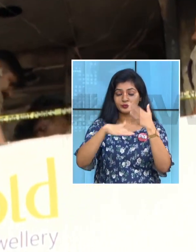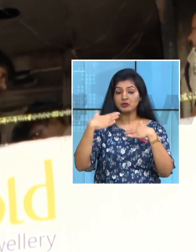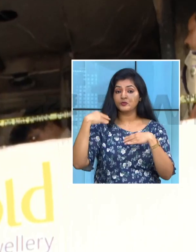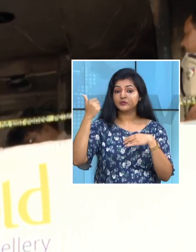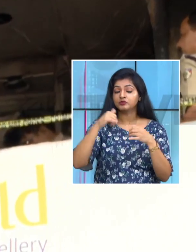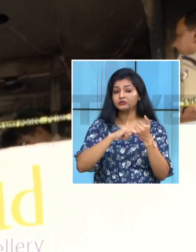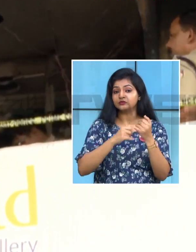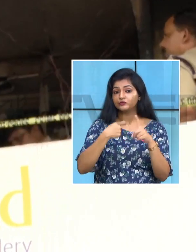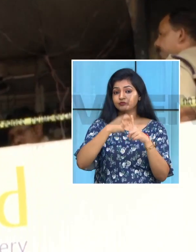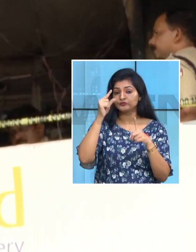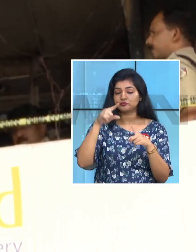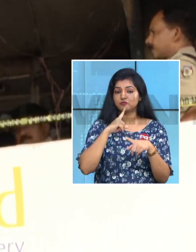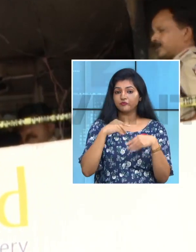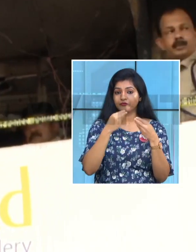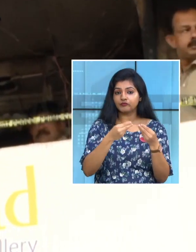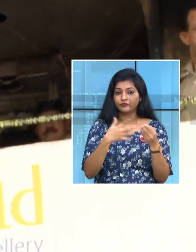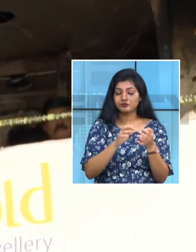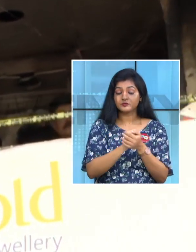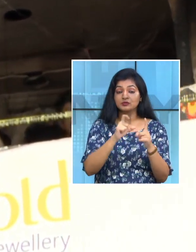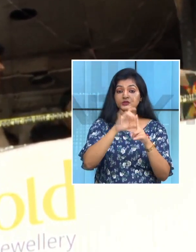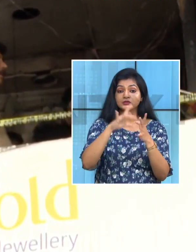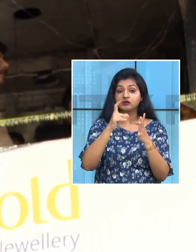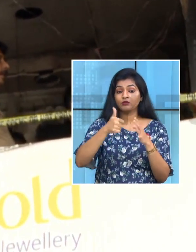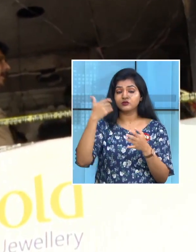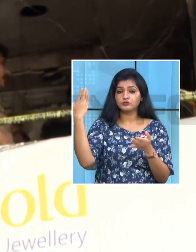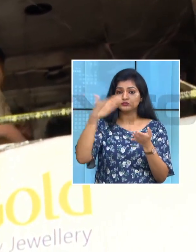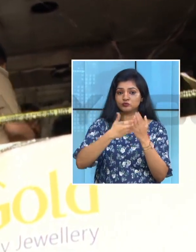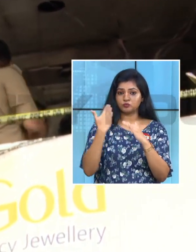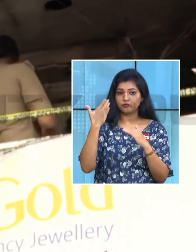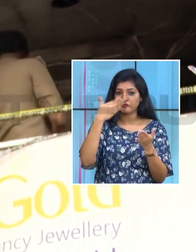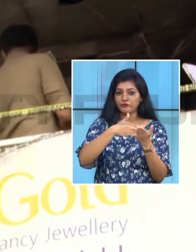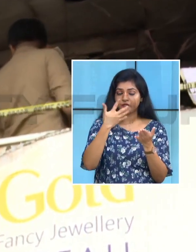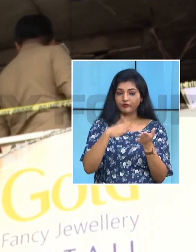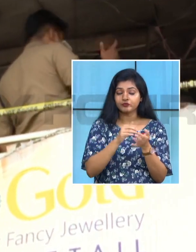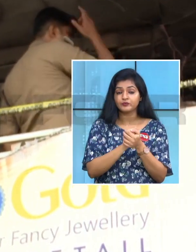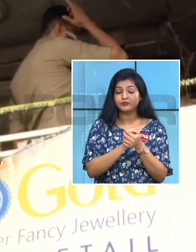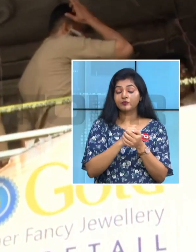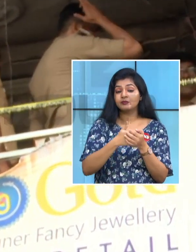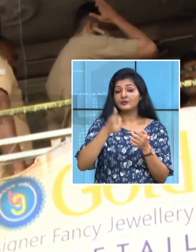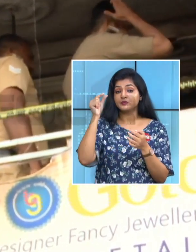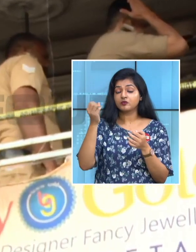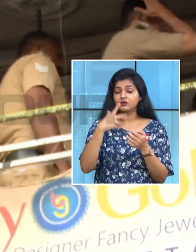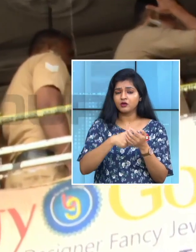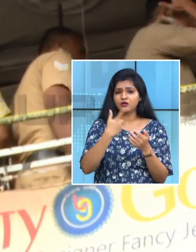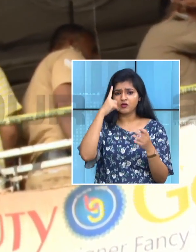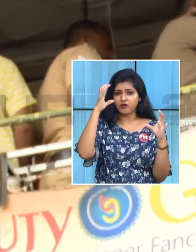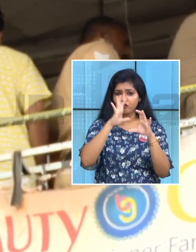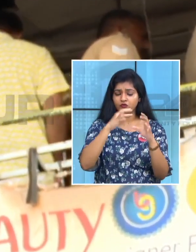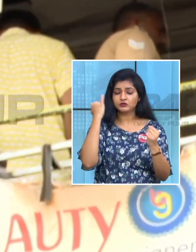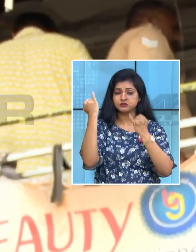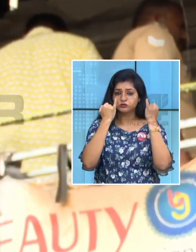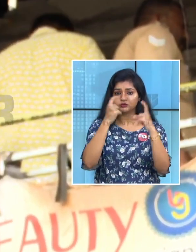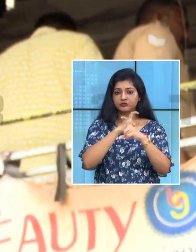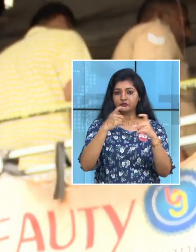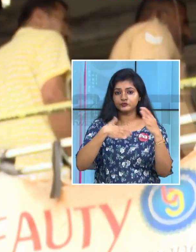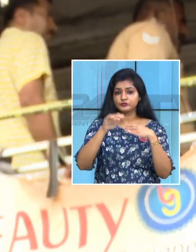ശിവൻകുട്ടി ഇതുമായി ബന്ധപ്പെട്ട് ഉത്തരവിട്ടിട്ടുണ്ട്. നേരത്തെ ജില്ലാ കളക്ടർ അടക്കമുള്ളവരോട് എത്തിയിരുന്നു. അനുകുമാരി അടക്കം പറഞ്ഞത് ഇതിൽ ദുരൂഹത അന്വേഷിക്കും, പരിശോധിക്കും,